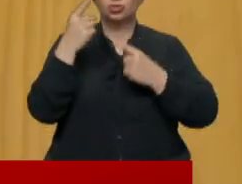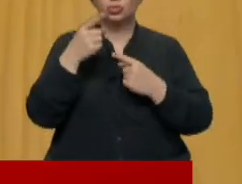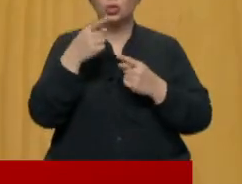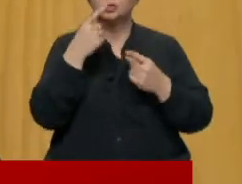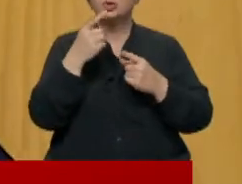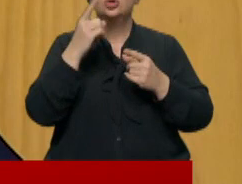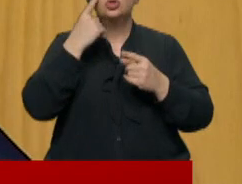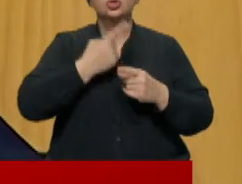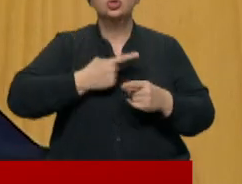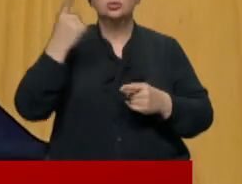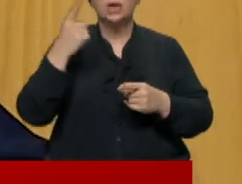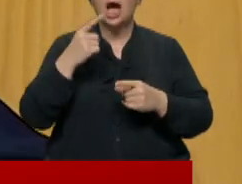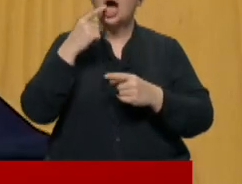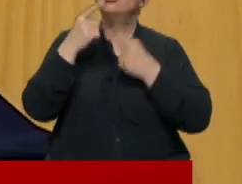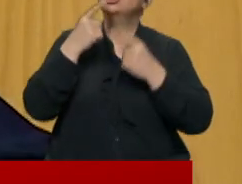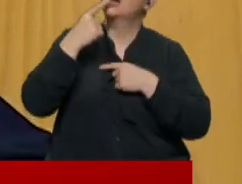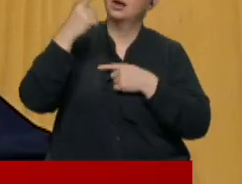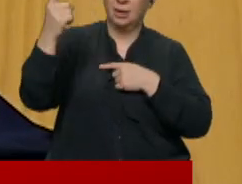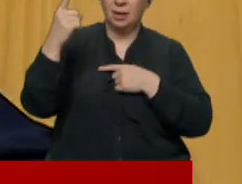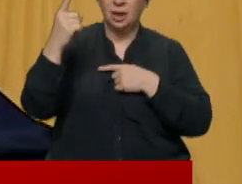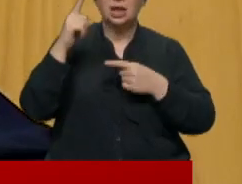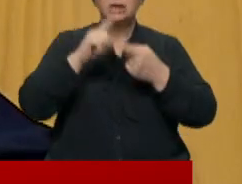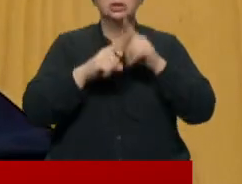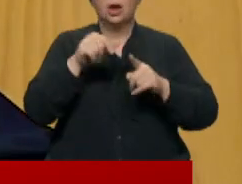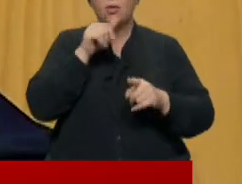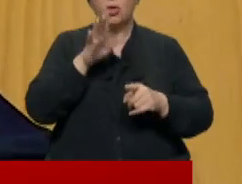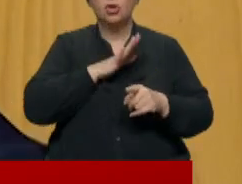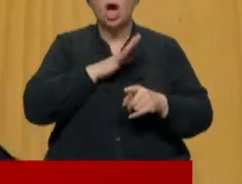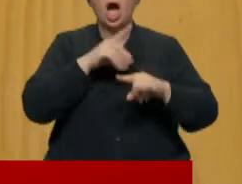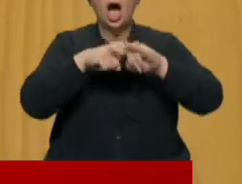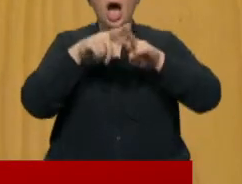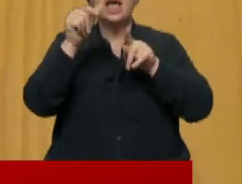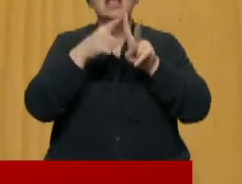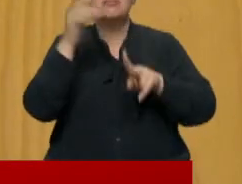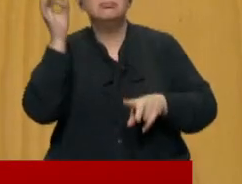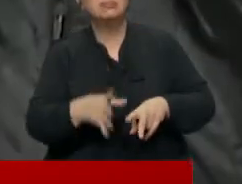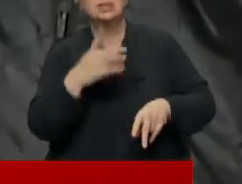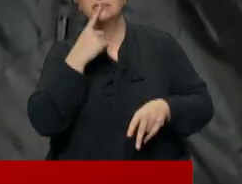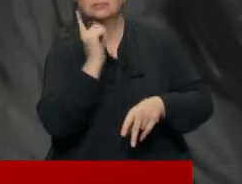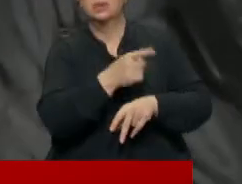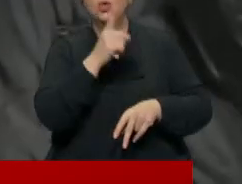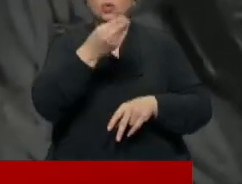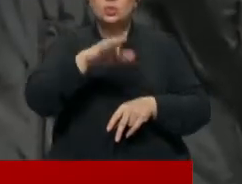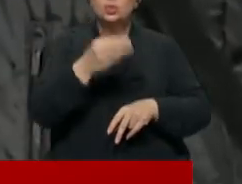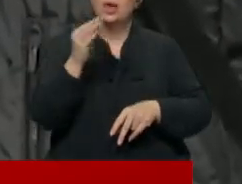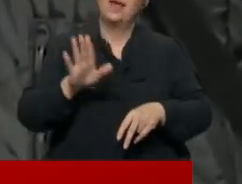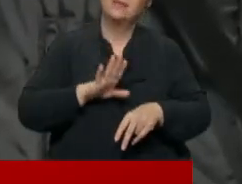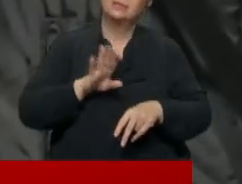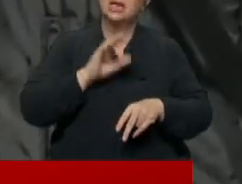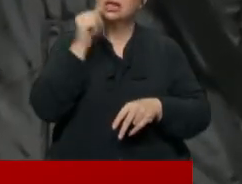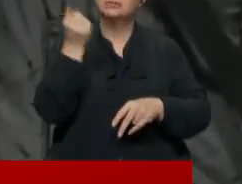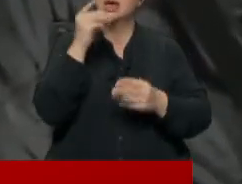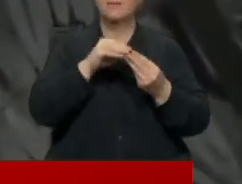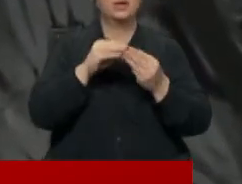savundu. Cumhurbaşkanına amca derken Kılıçdaroğlu'na da hain diye seslenmiştir. O çocuğun, o güzel evladımızın